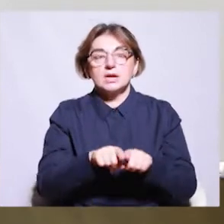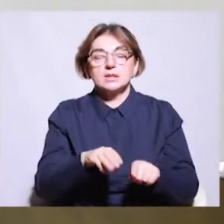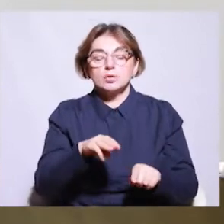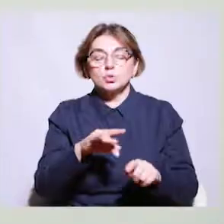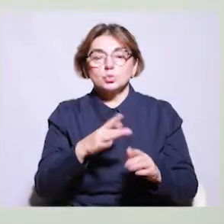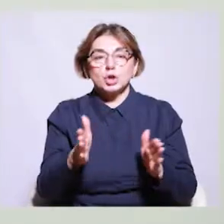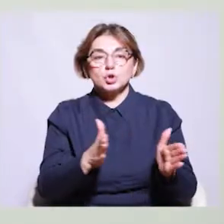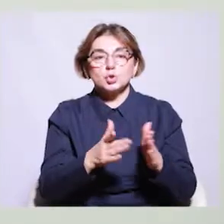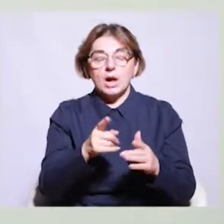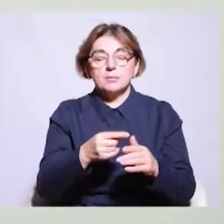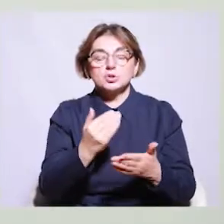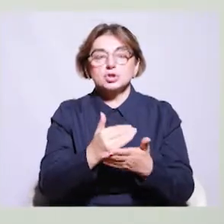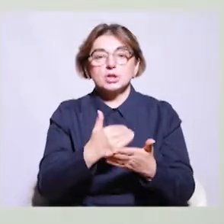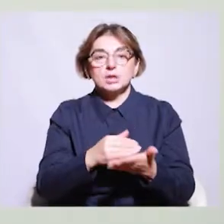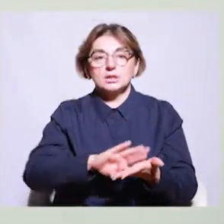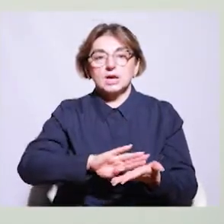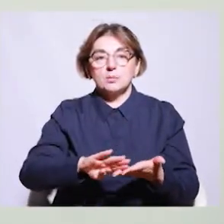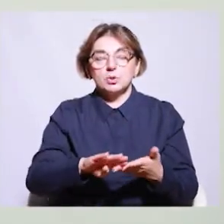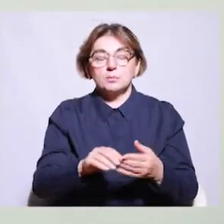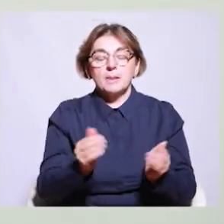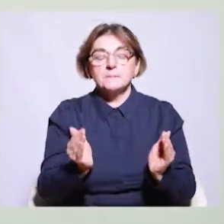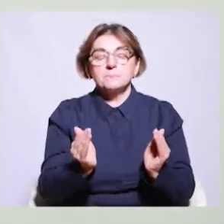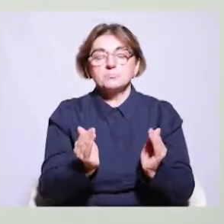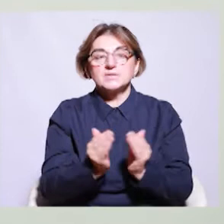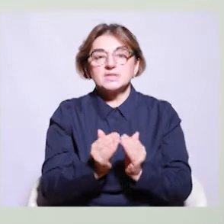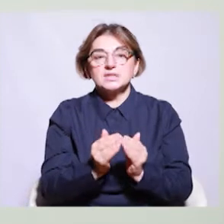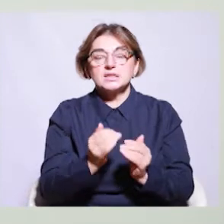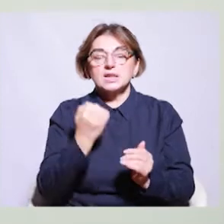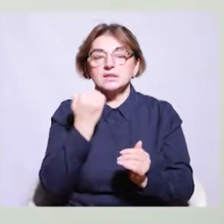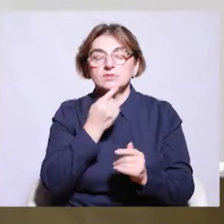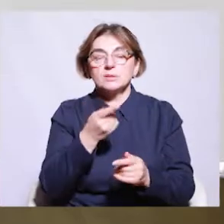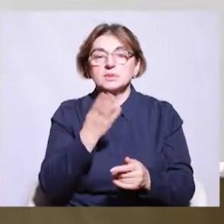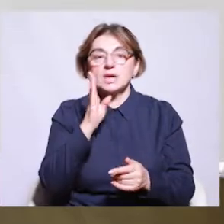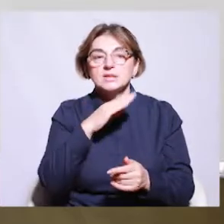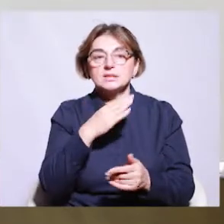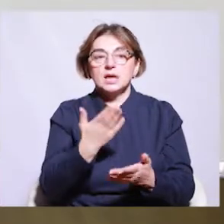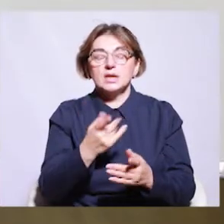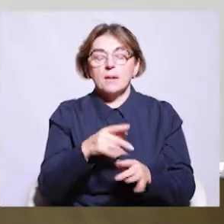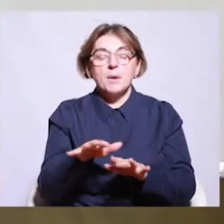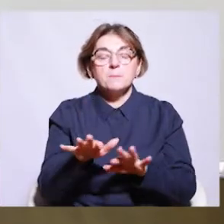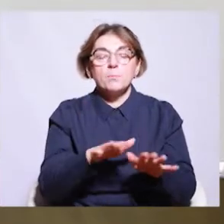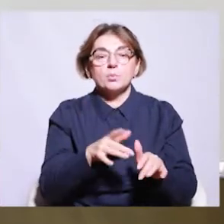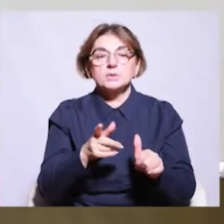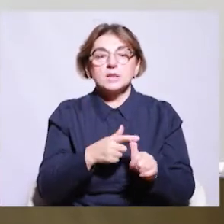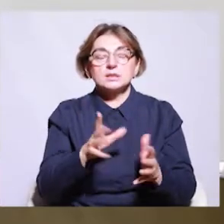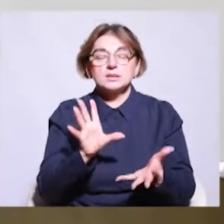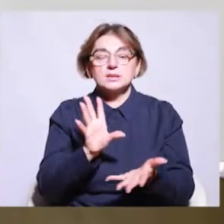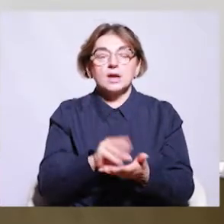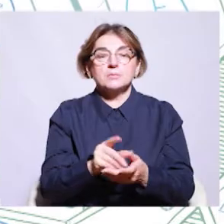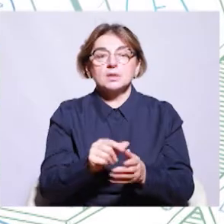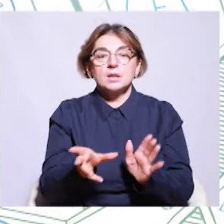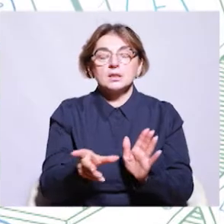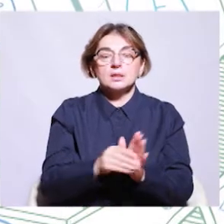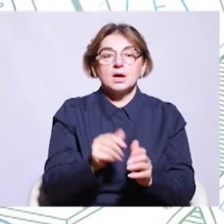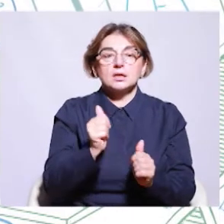რეაქციის შედეგად გამოიყოფა მცირე დისოცირებული ნივთიერება, მაგალითად წყალი, და ამ პროცესს ყოველთვის თან